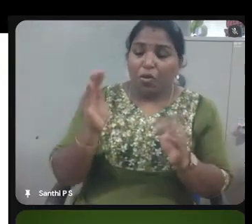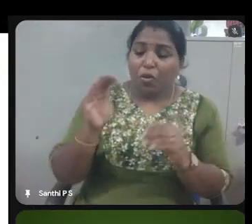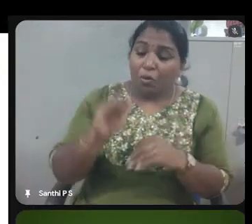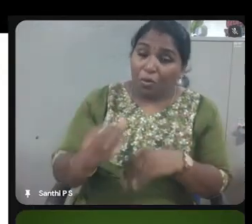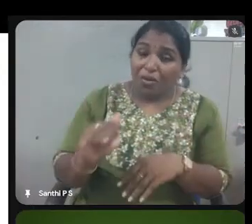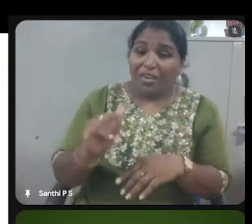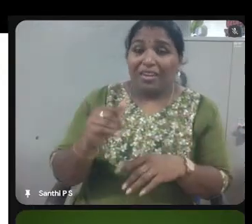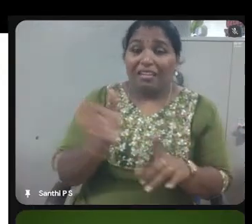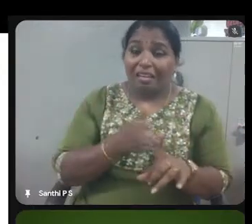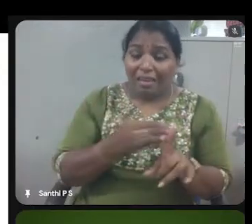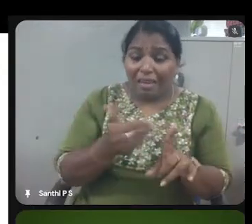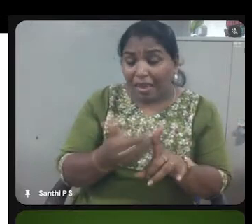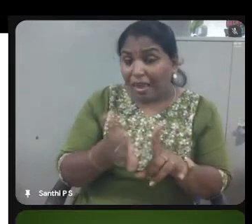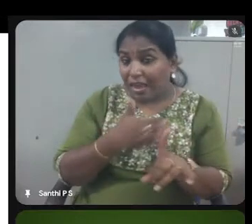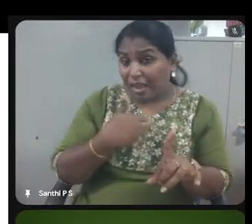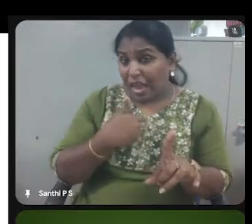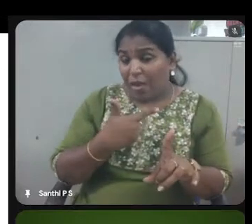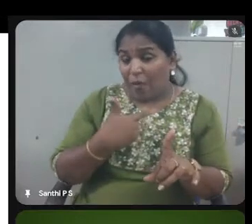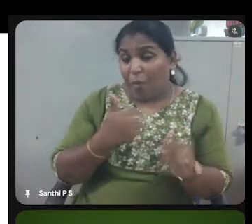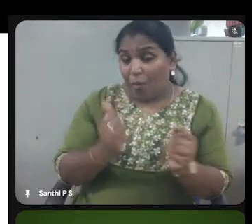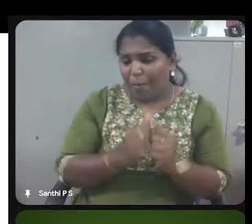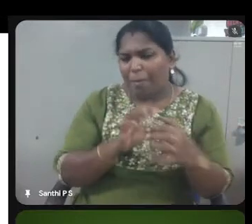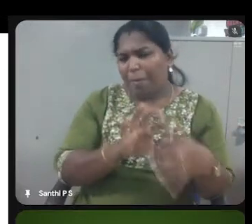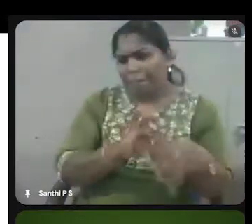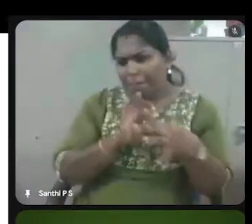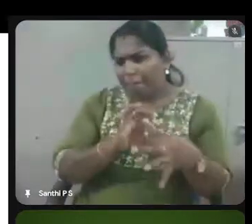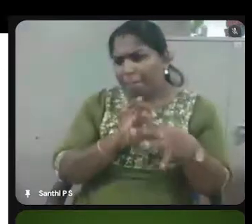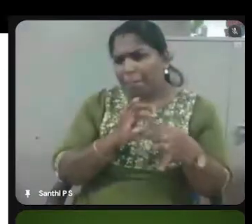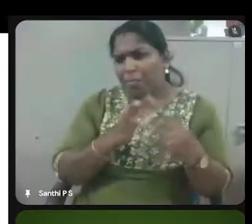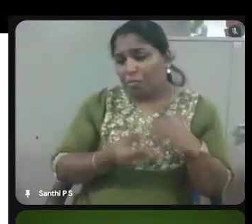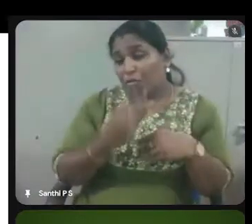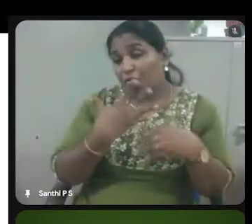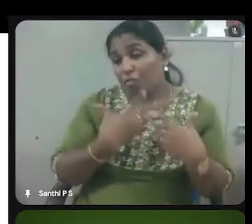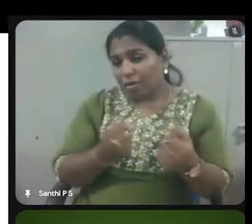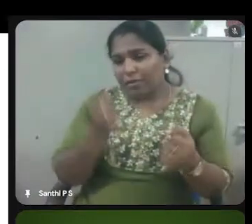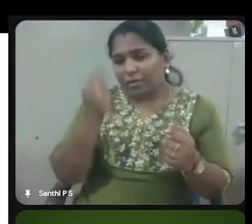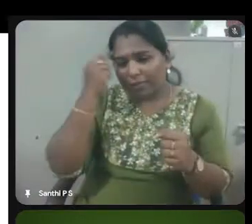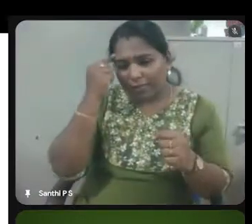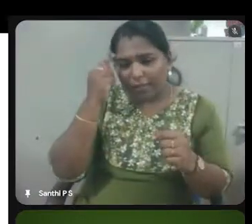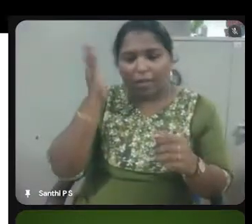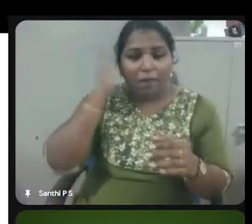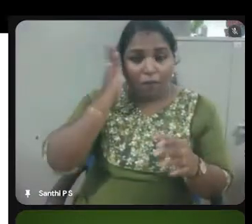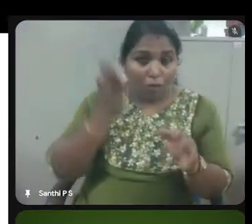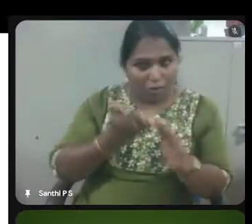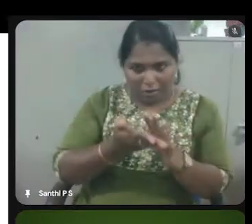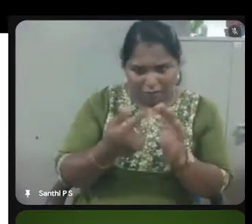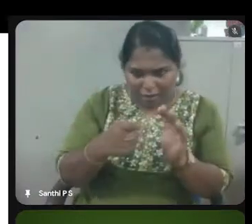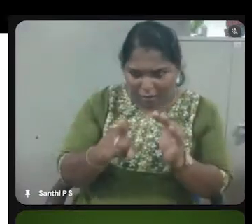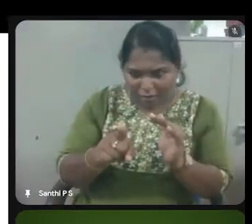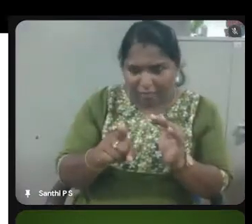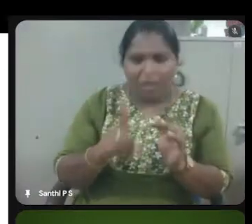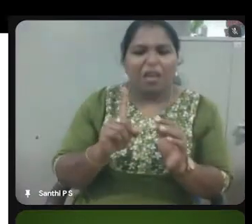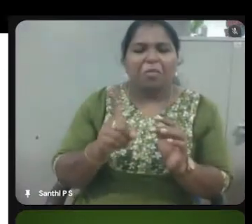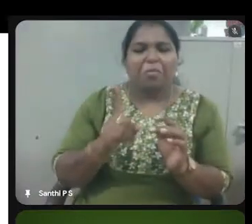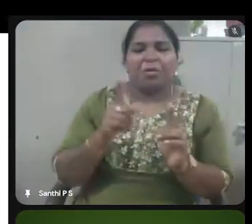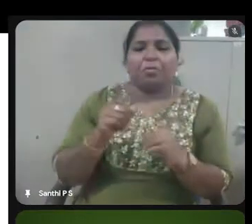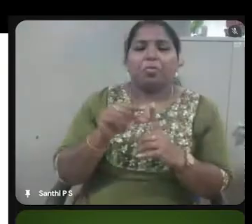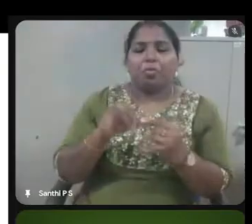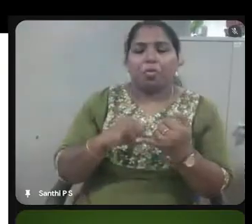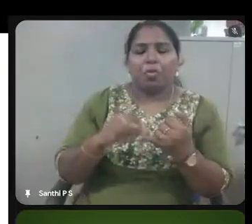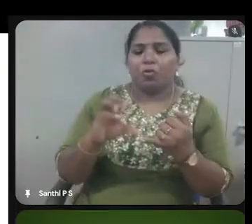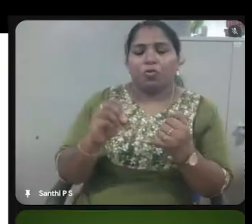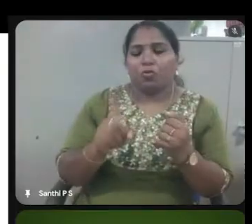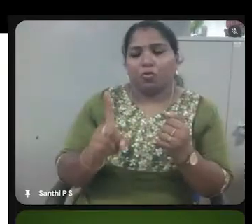പ്രീതിപ്പെടുത്താൻ വേണ്ടി, കുട്ടി എന്റെ കൂടെ വരാൻ വേണ്ടി അവരെന്തും ചെയ്യുന്നു. അതാണ് ഇവിടെ എനിക്ക് മനസ്സിലായ സിറ്റുവേഷൻ. അതെ, അങ്ങനെയാണ് ചെയ്തുകൊണ്ടിരിക്കുന്നത്. സോ